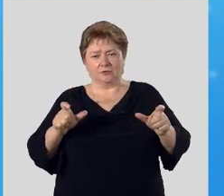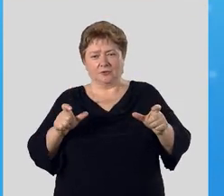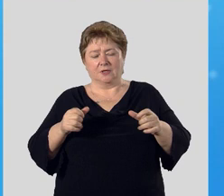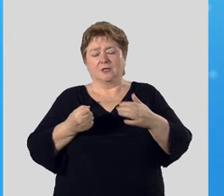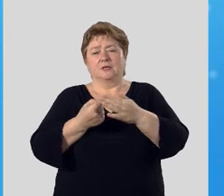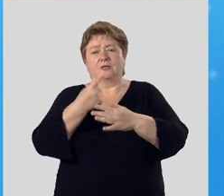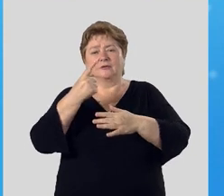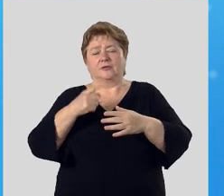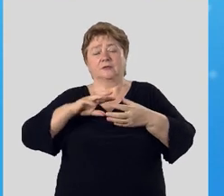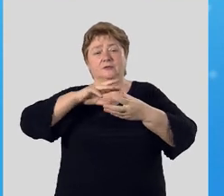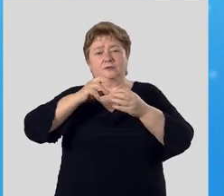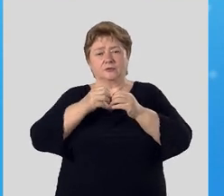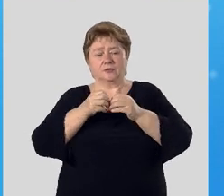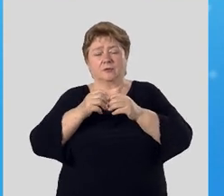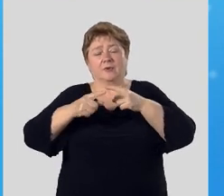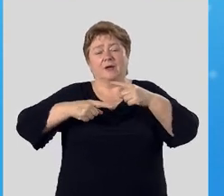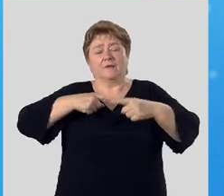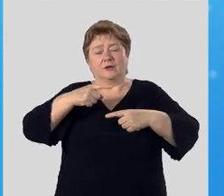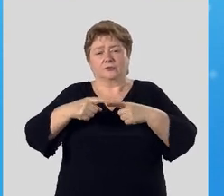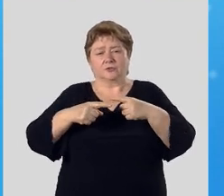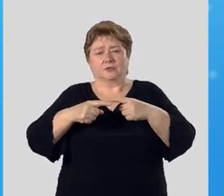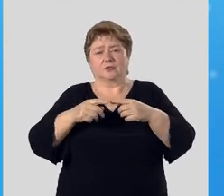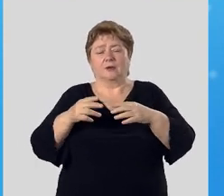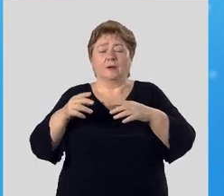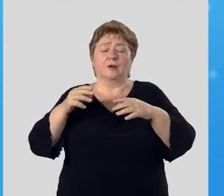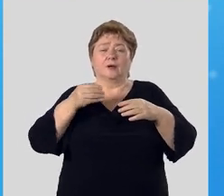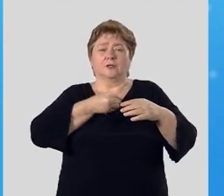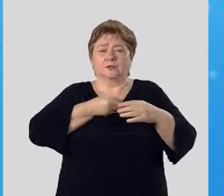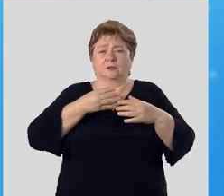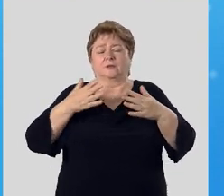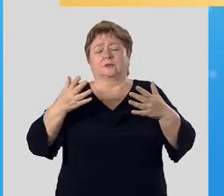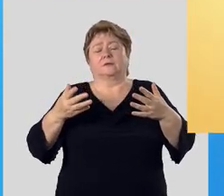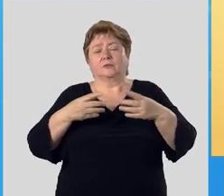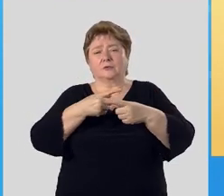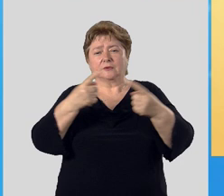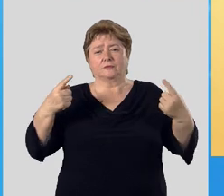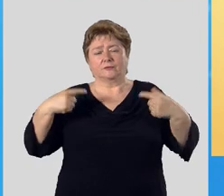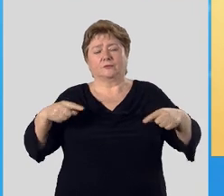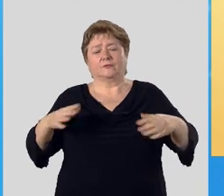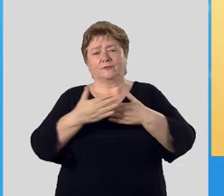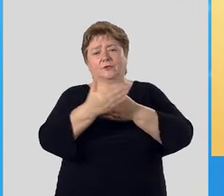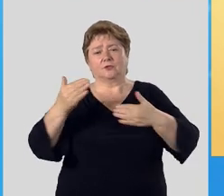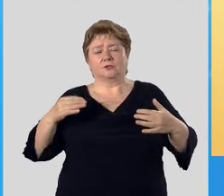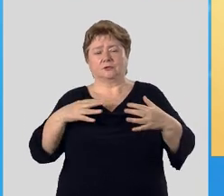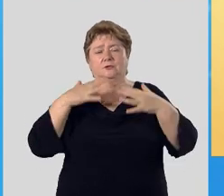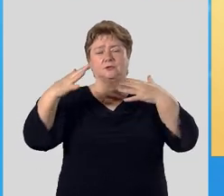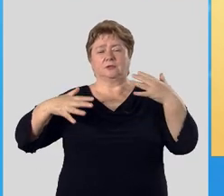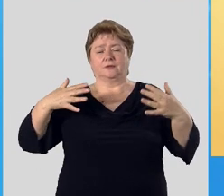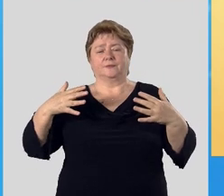является результатом эволюции приспособление к условиям внешней среды